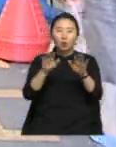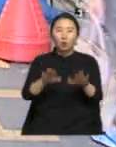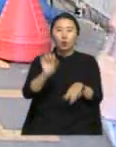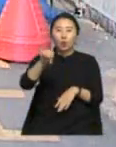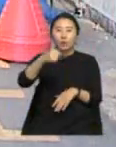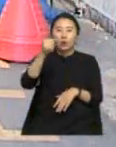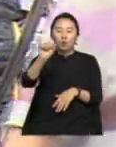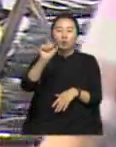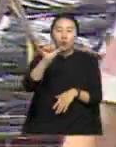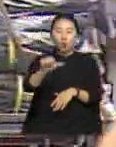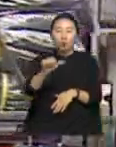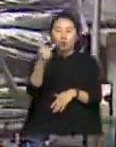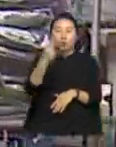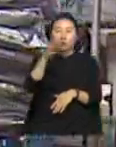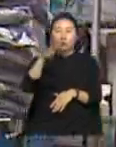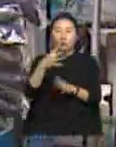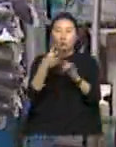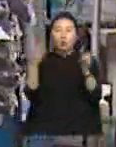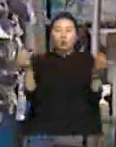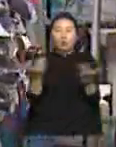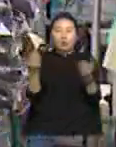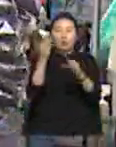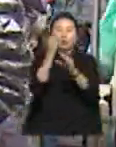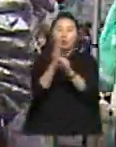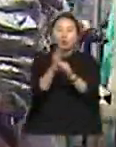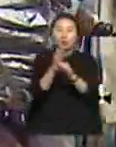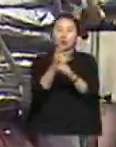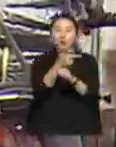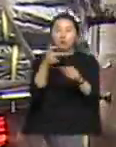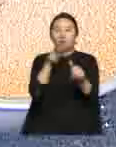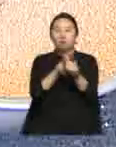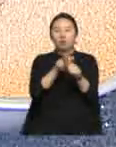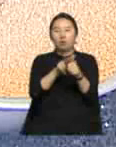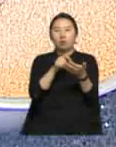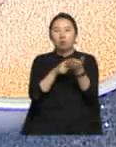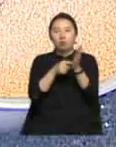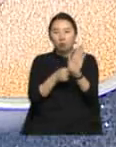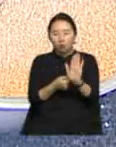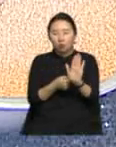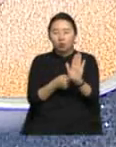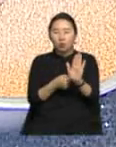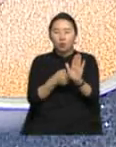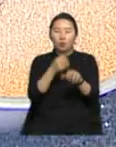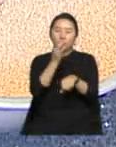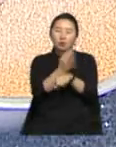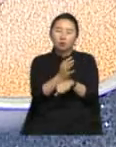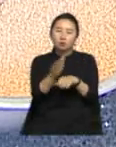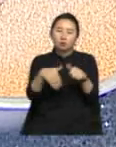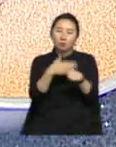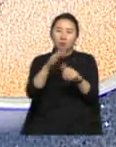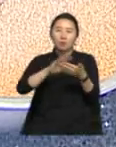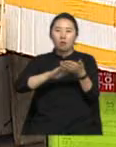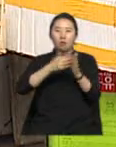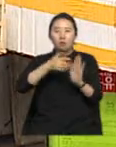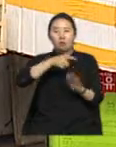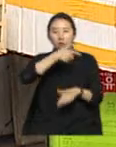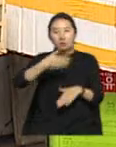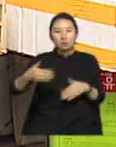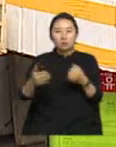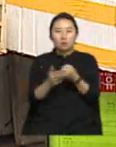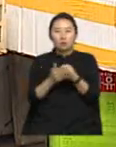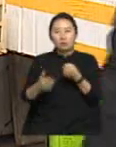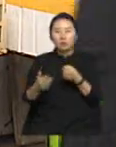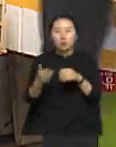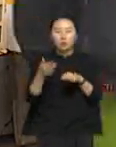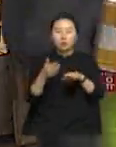점포에 1,400명 정도가 종사하고 있지만 대형 점포의 출현과 소비 성향 변화 같은 시대적 흐름에서 점차